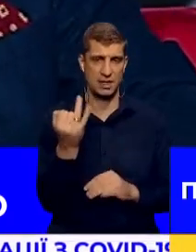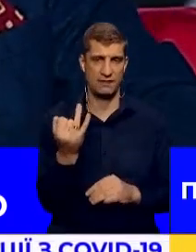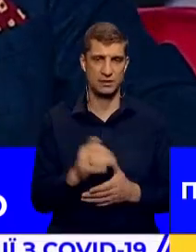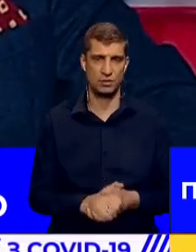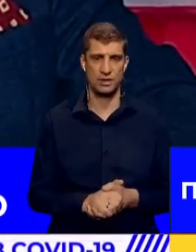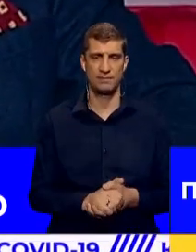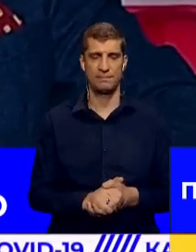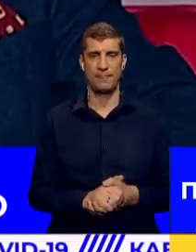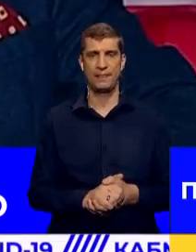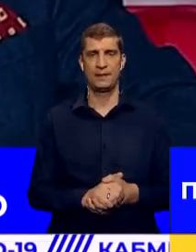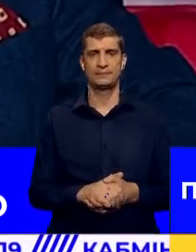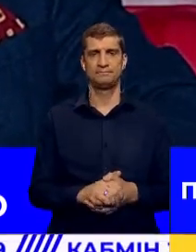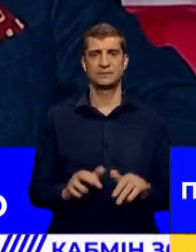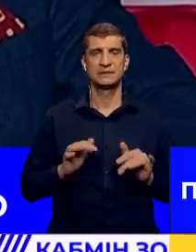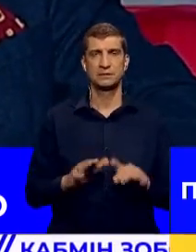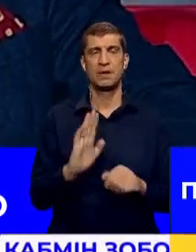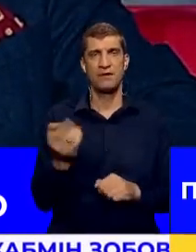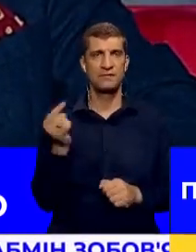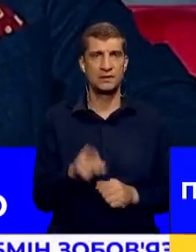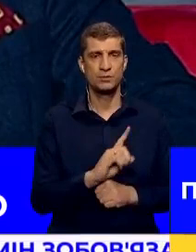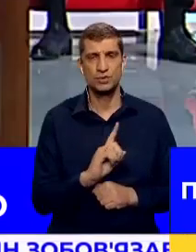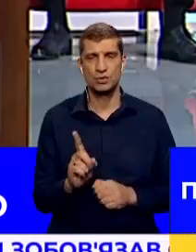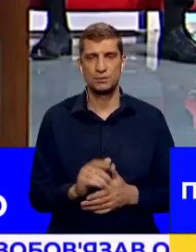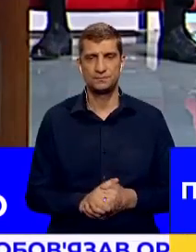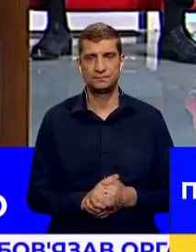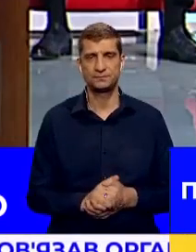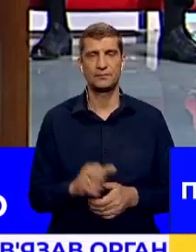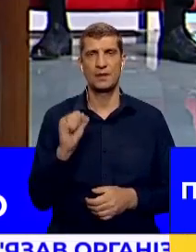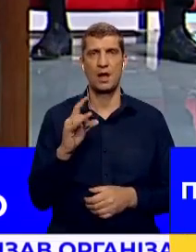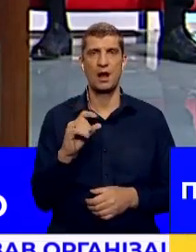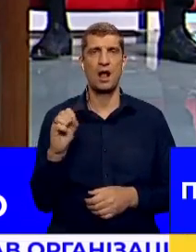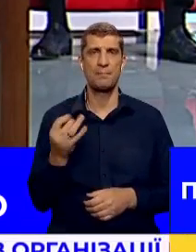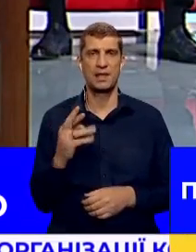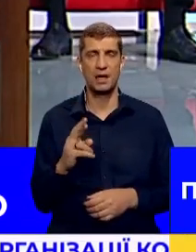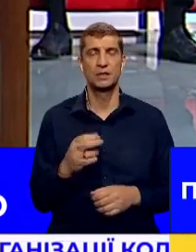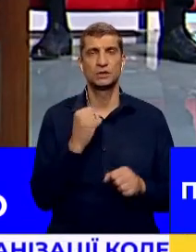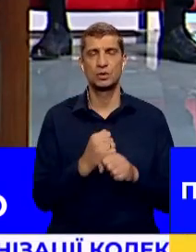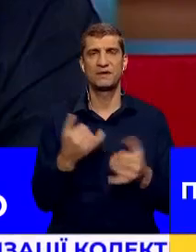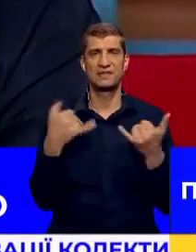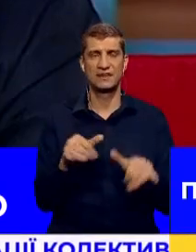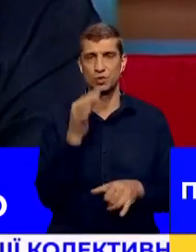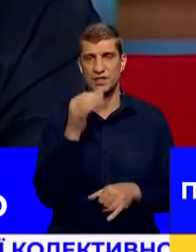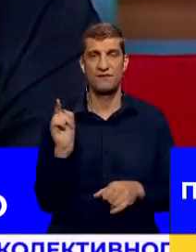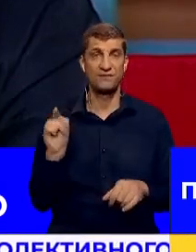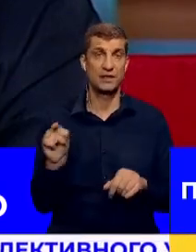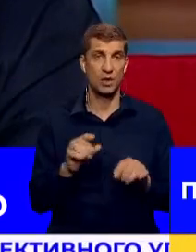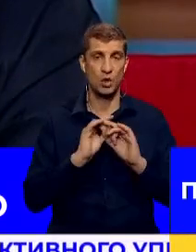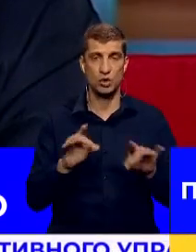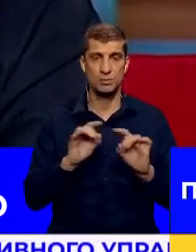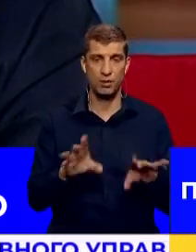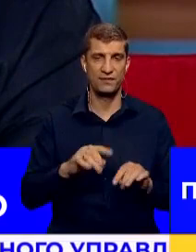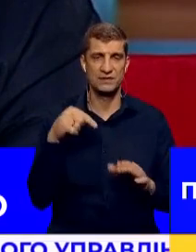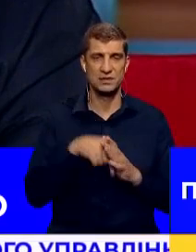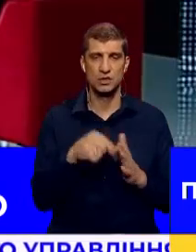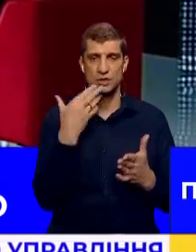історія. Справа в тім, що Арахамія зробив дивну заяву. Він розповів,